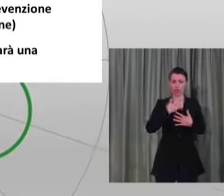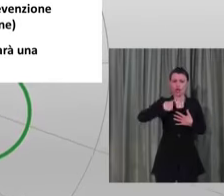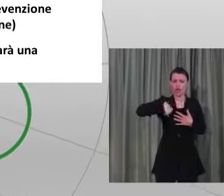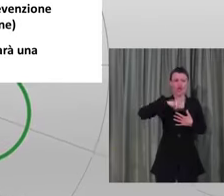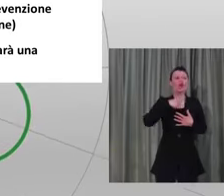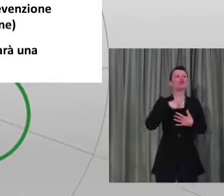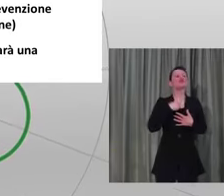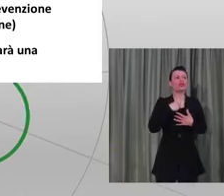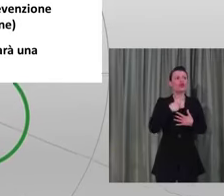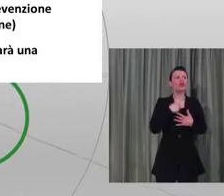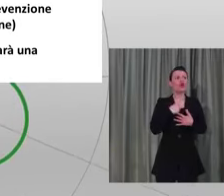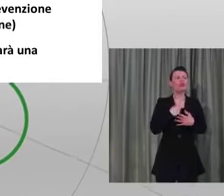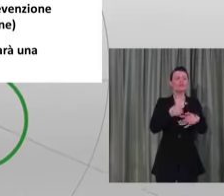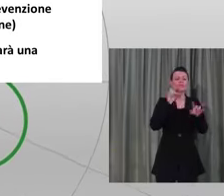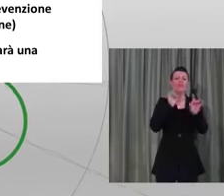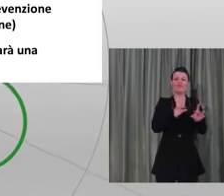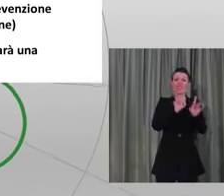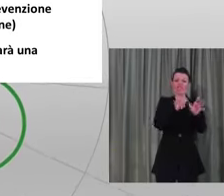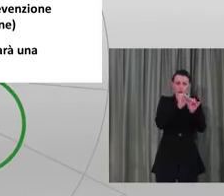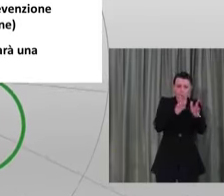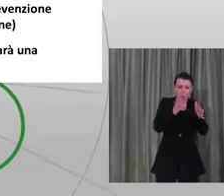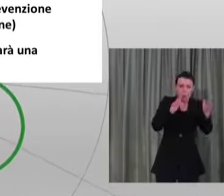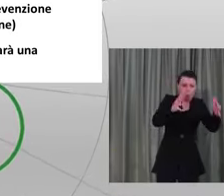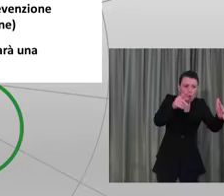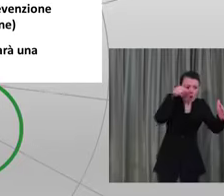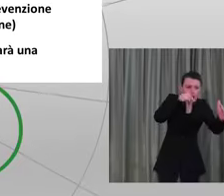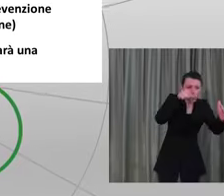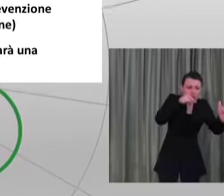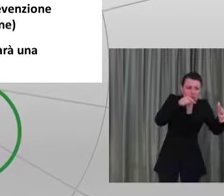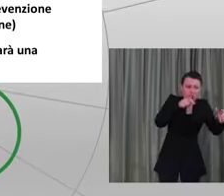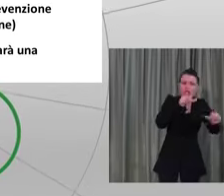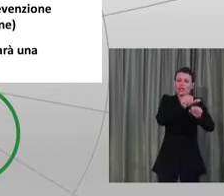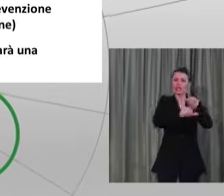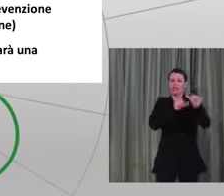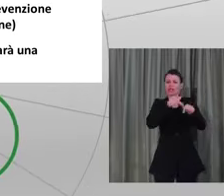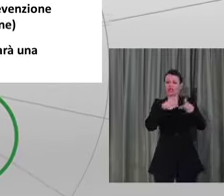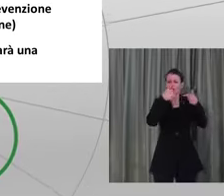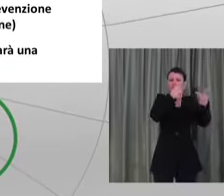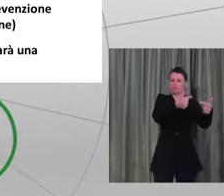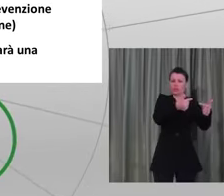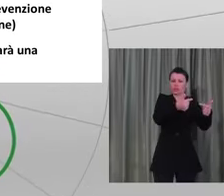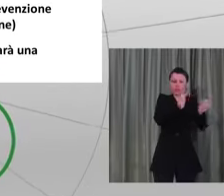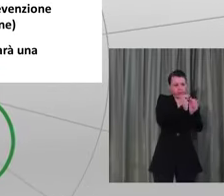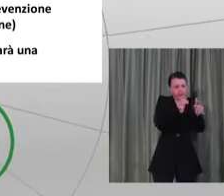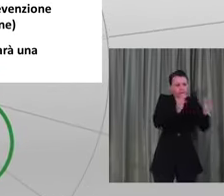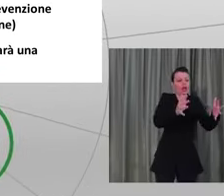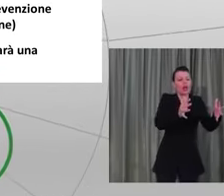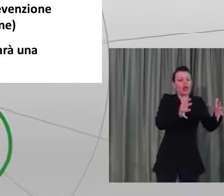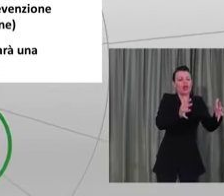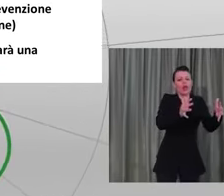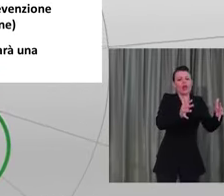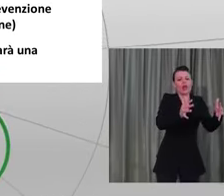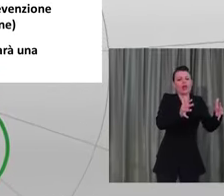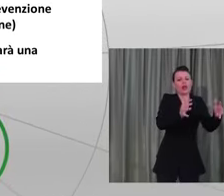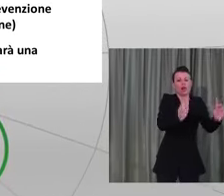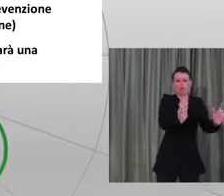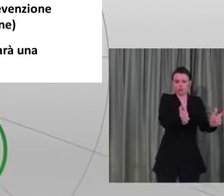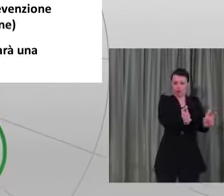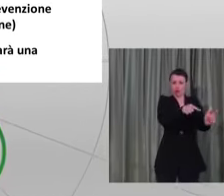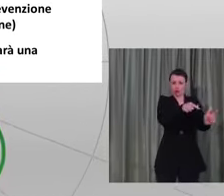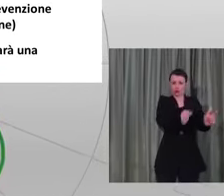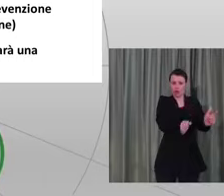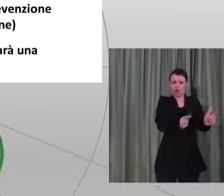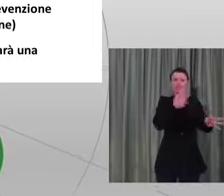crollare la diffusione del virus e che ciò che facciamo oggi condiziona la diffusione del virus